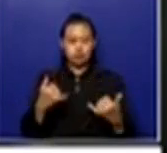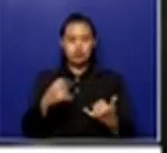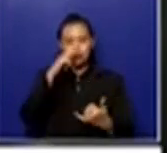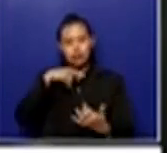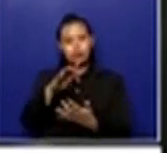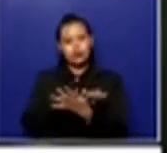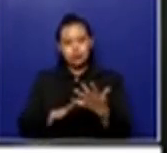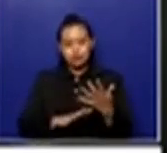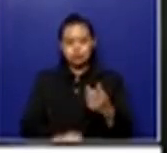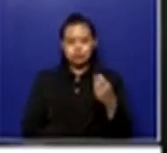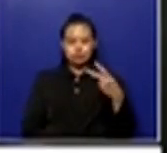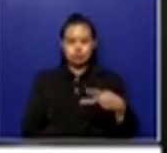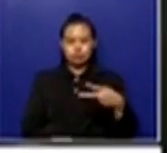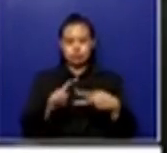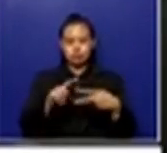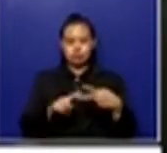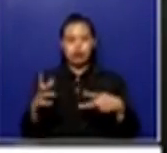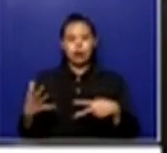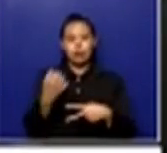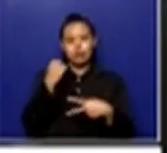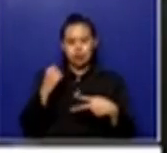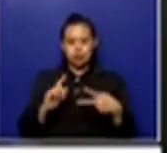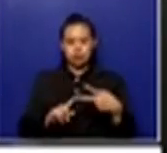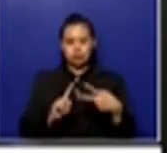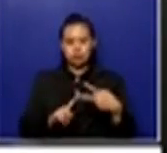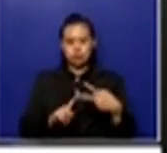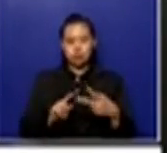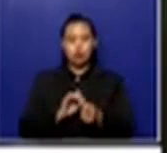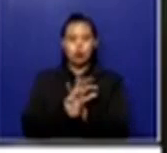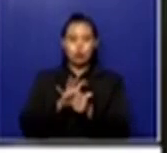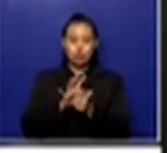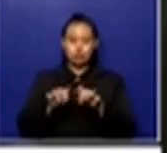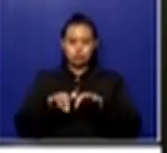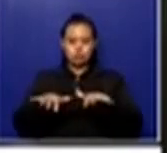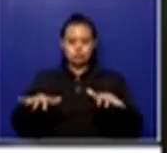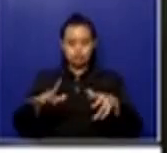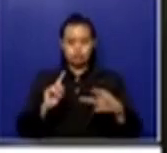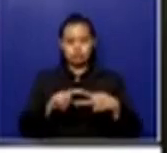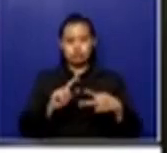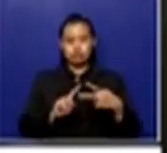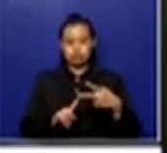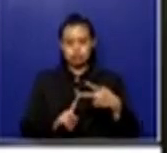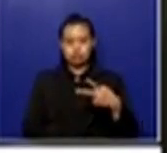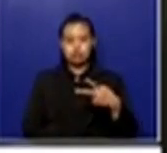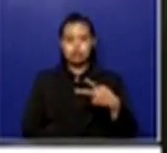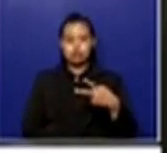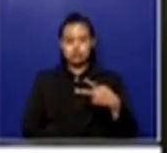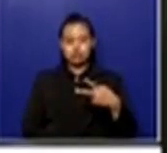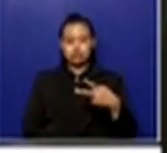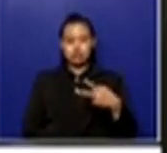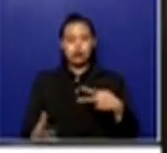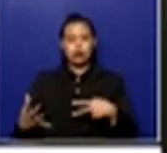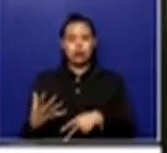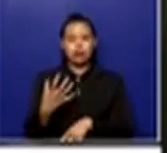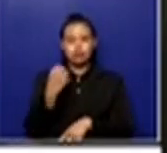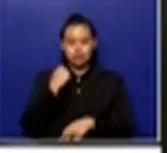ณะนี้ก็คือทางด้านการเมืองแล้วก็ด้านโรคระบาดในด้านการเมืองเยาวชนมี